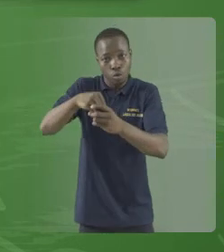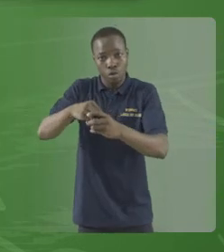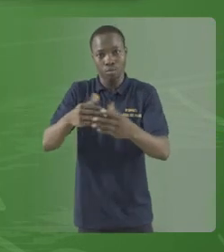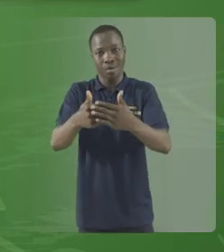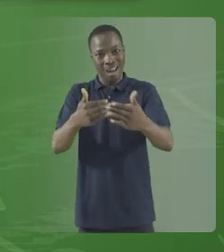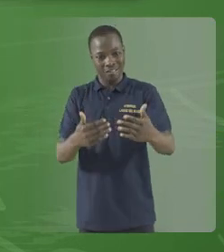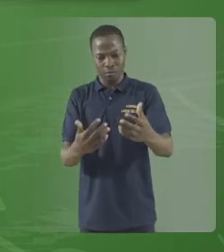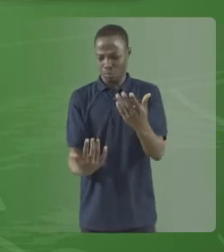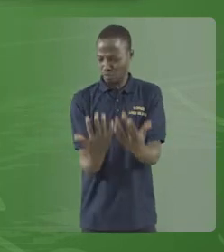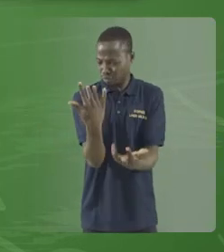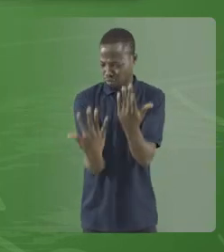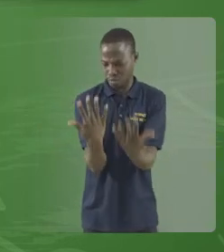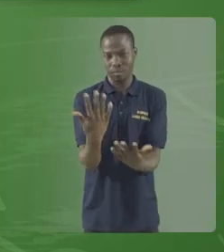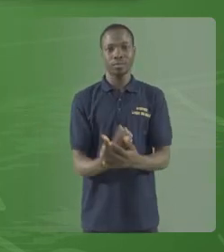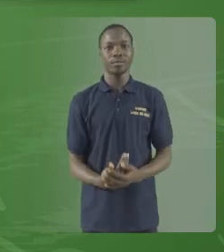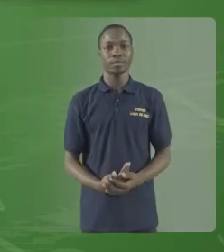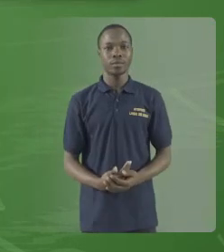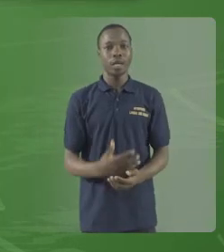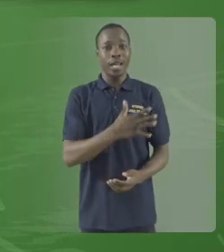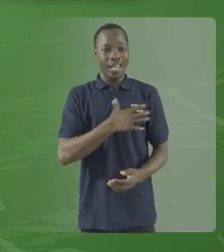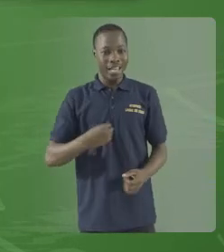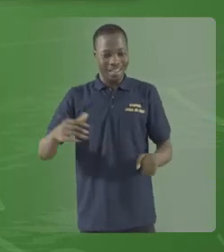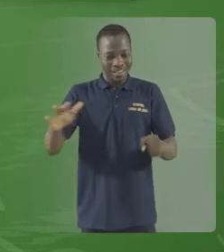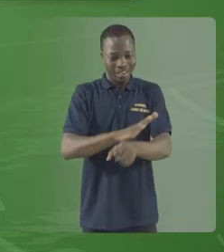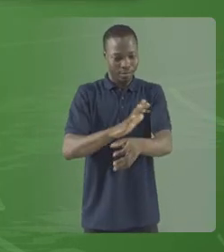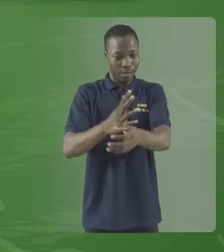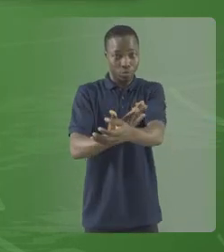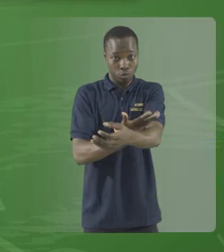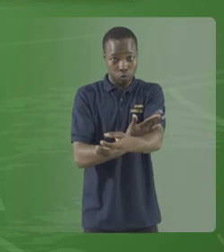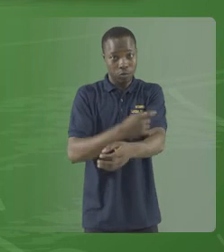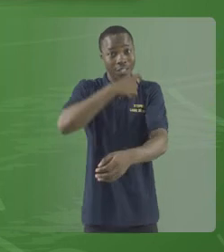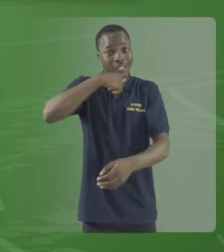haies et enfin paillage.